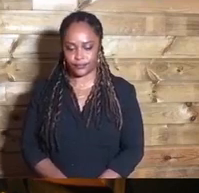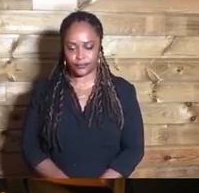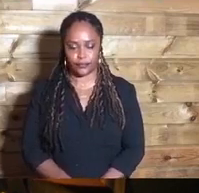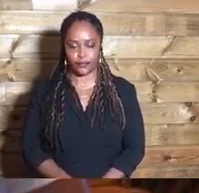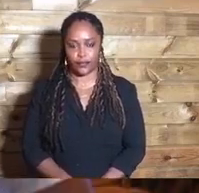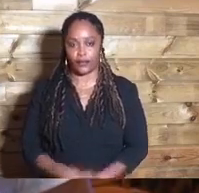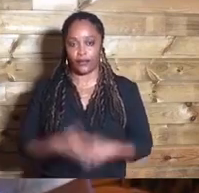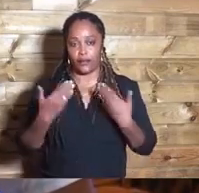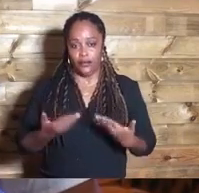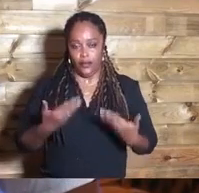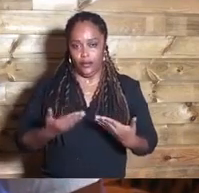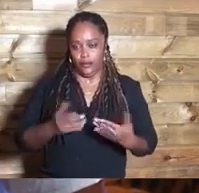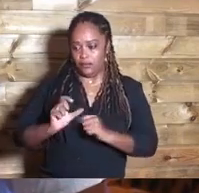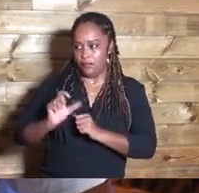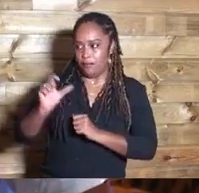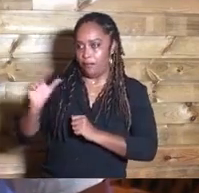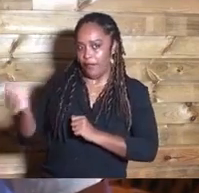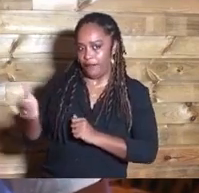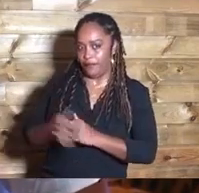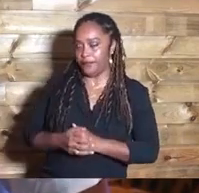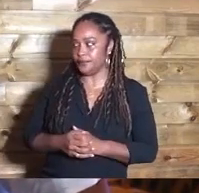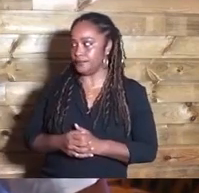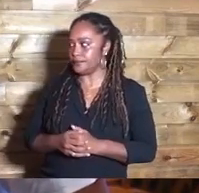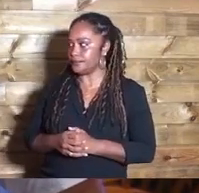Après, il passe la parole à un morceau fait.